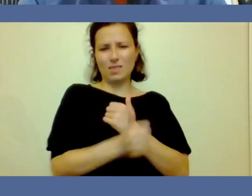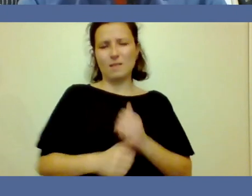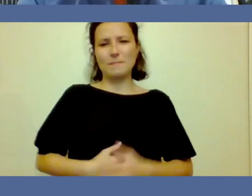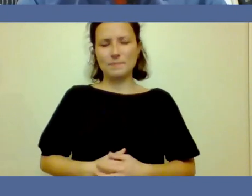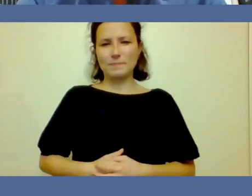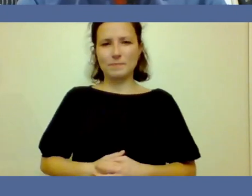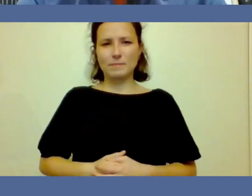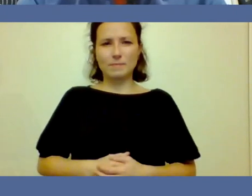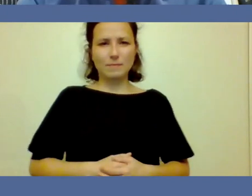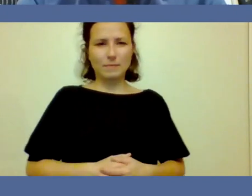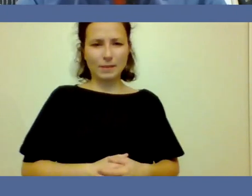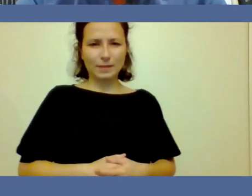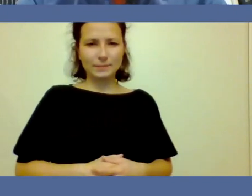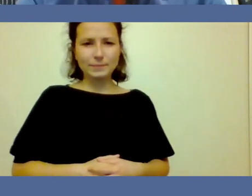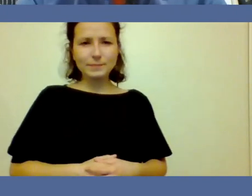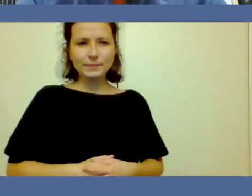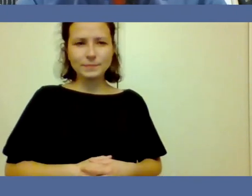Mhm. Chyba się sprzęga.